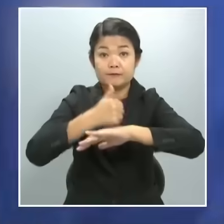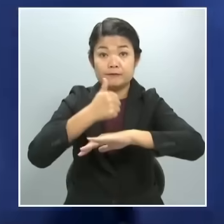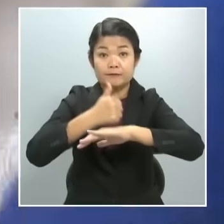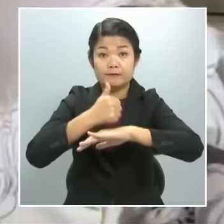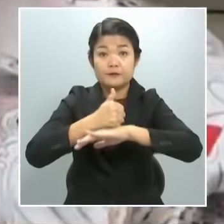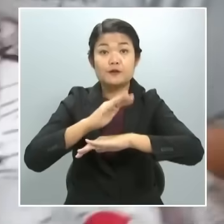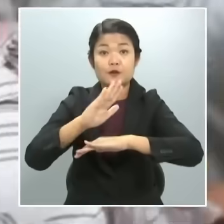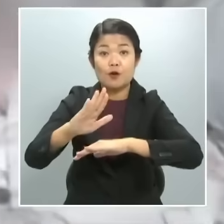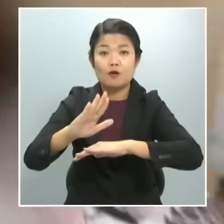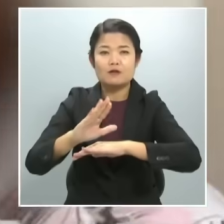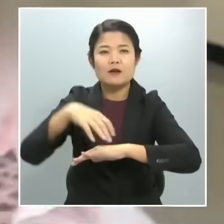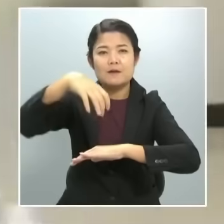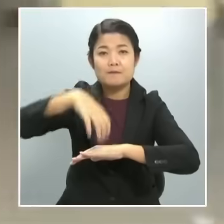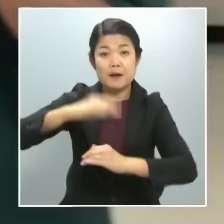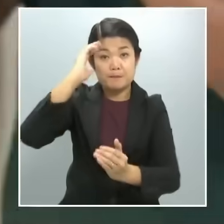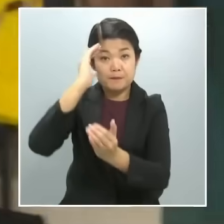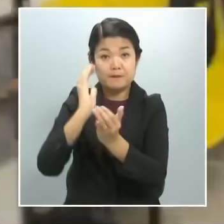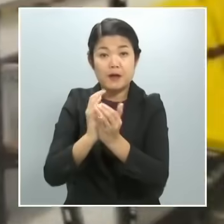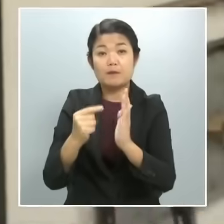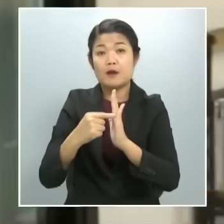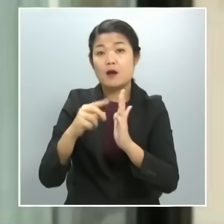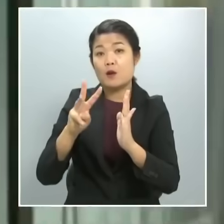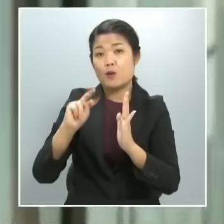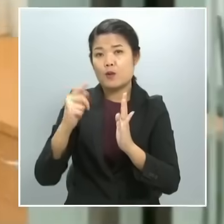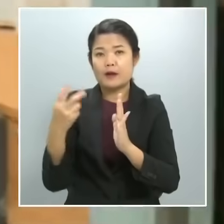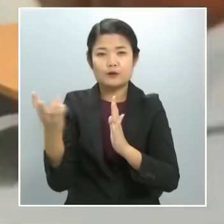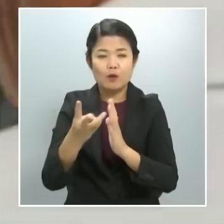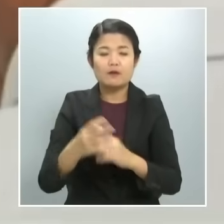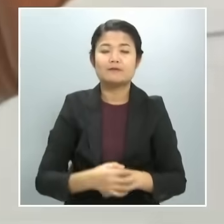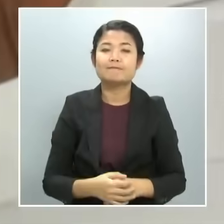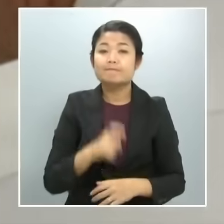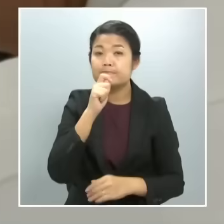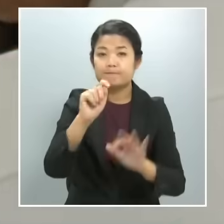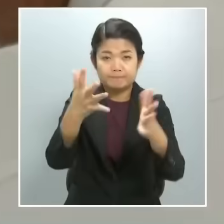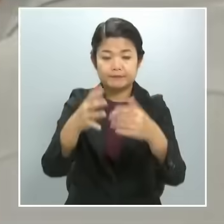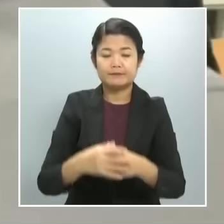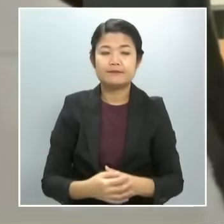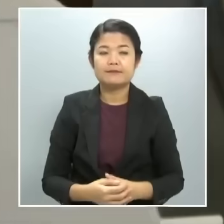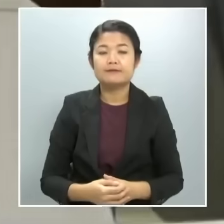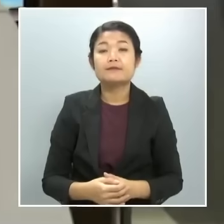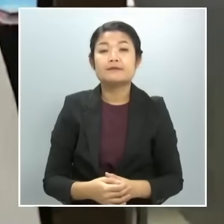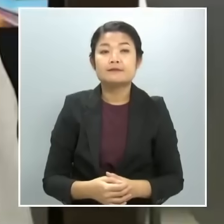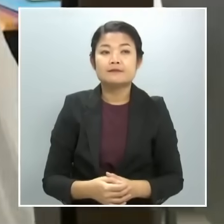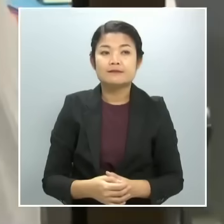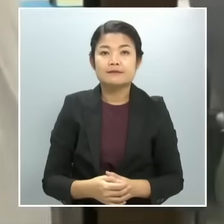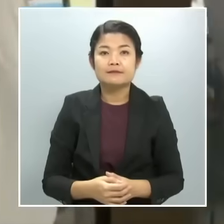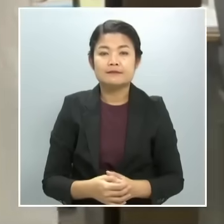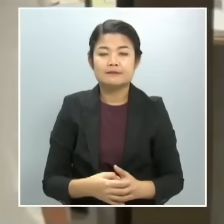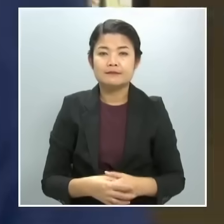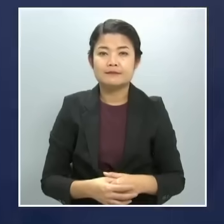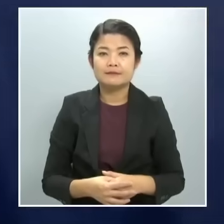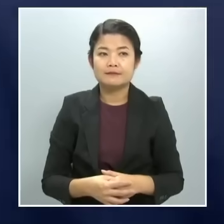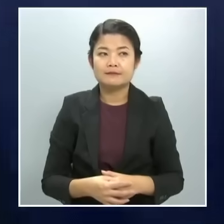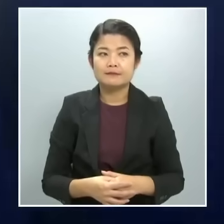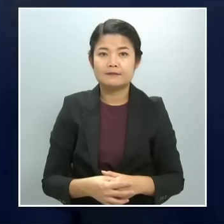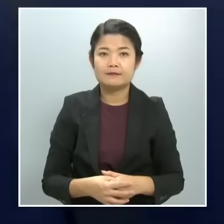อย่างน้อยค่ะต่อเลยครับไม่มีนะอ่ะโอเคไม่เป็นไรนะครับก็คือที่แน่ๆคุณผู้ชมครับคือ